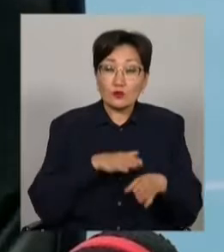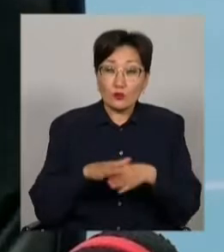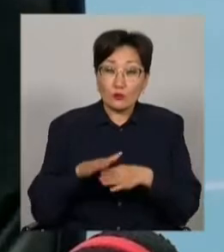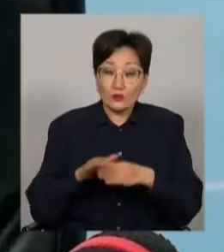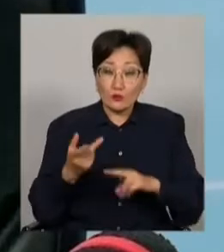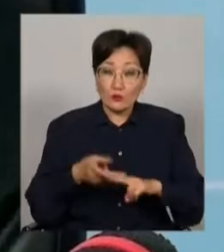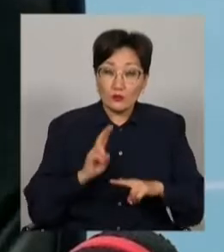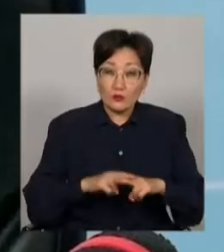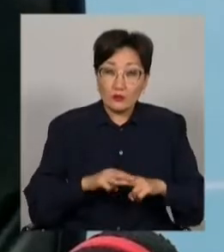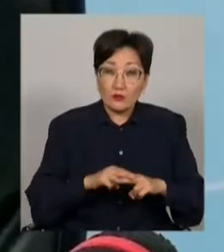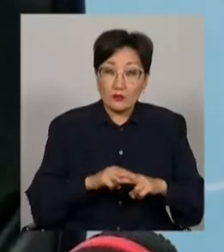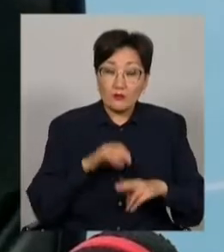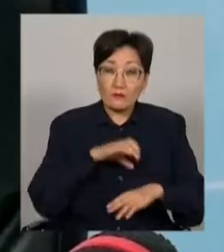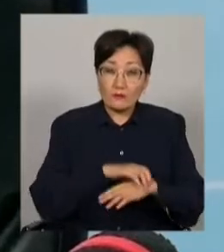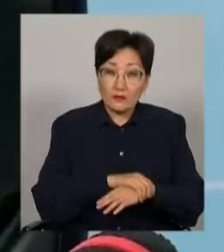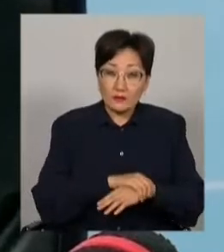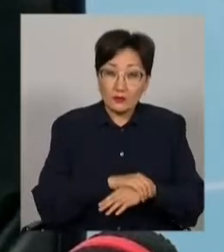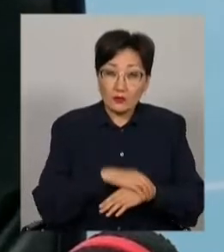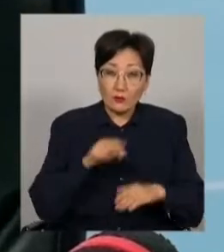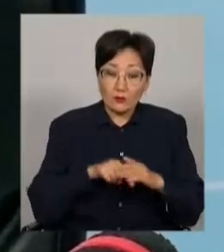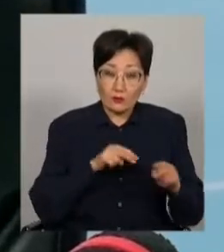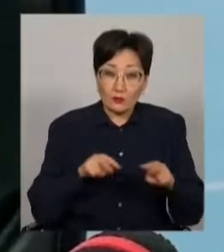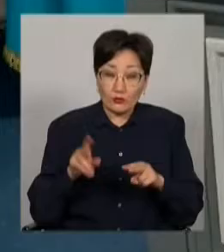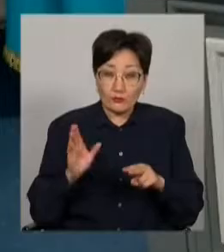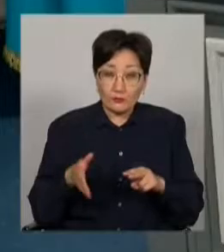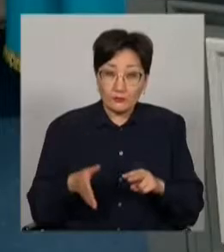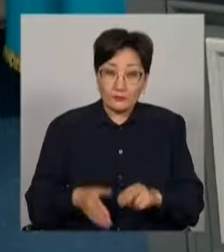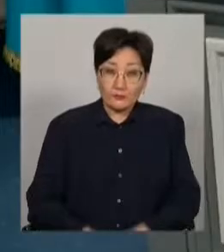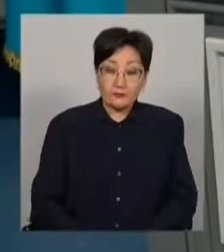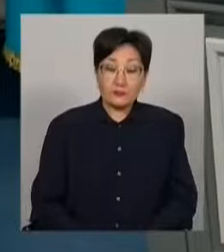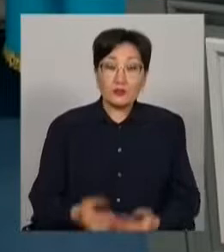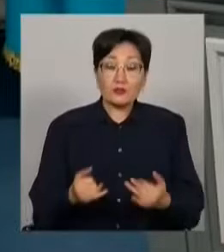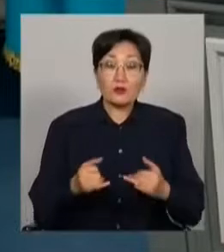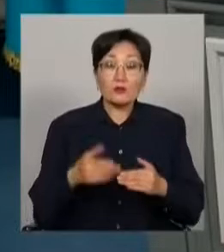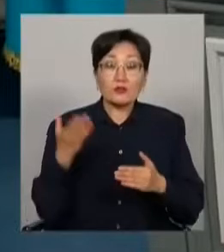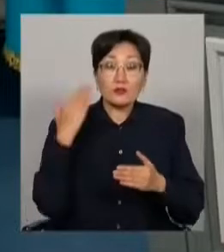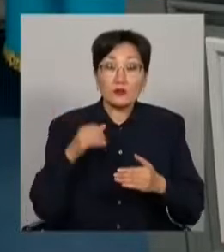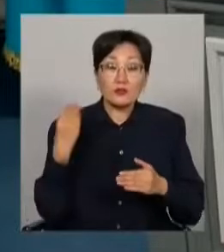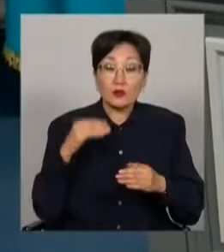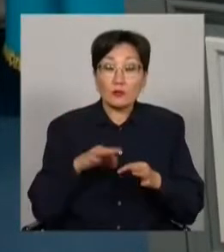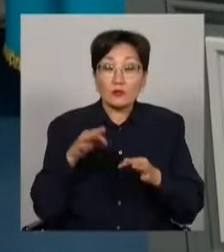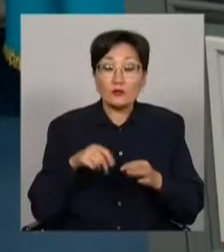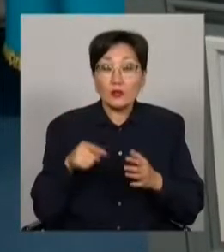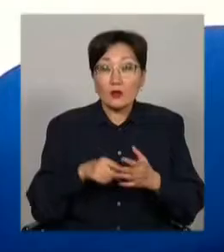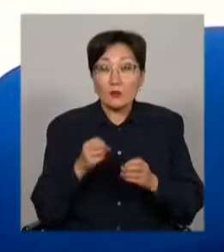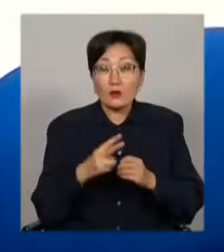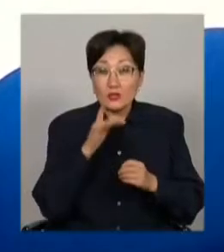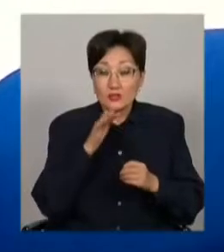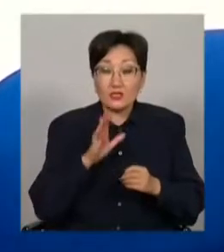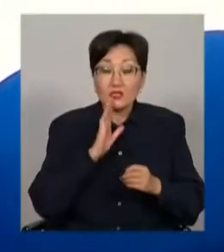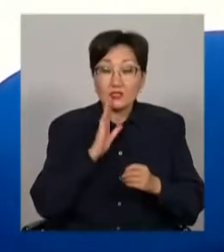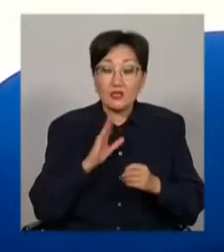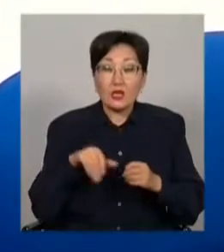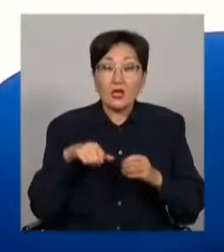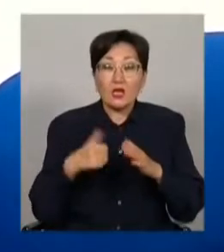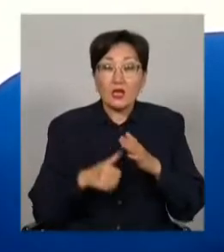осы істі қолға алып, бақылауға алынды. Айта кетек, жақында ғана Ақтөбе қаласында 12 жастағы қызды бірнеше